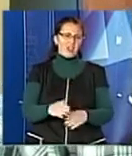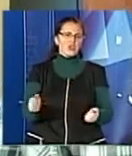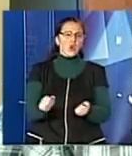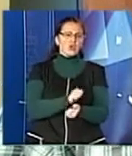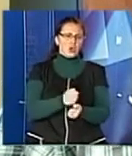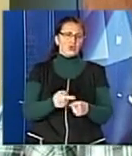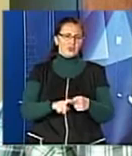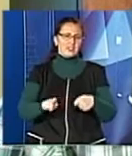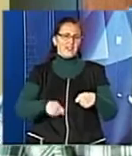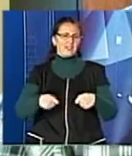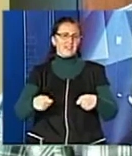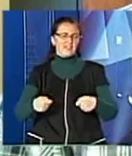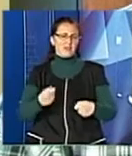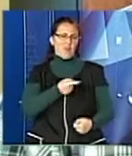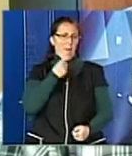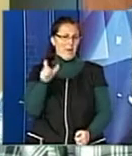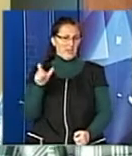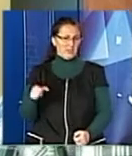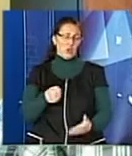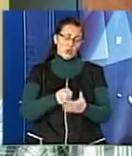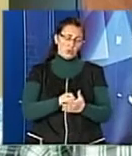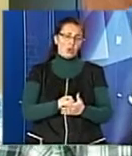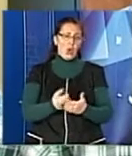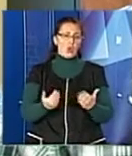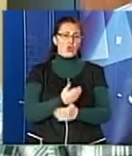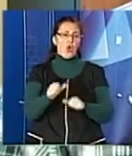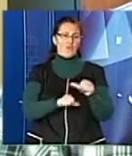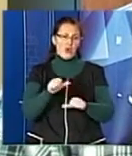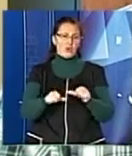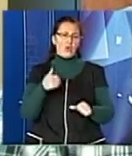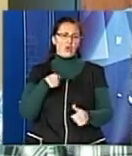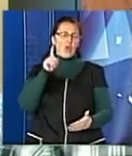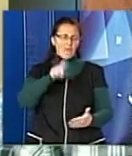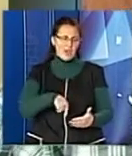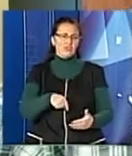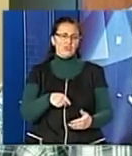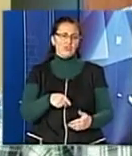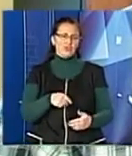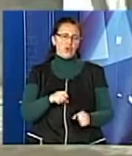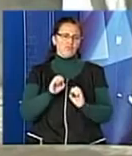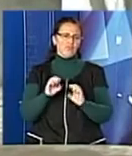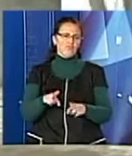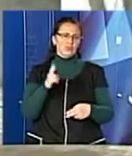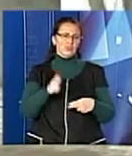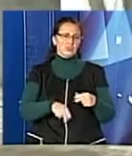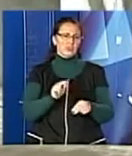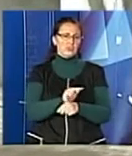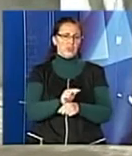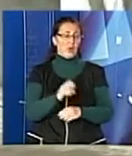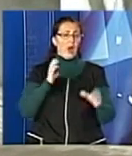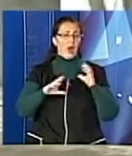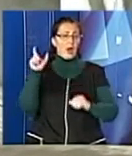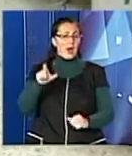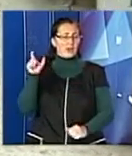це затримує майстрів. Але тим не менше, знову-таки до нового року я більш ніж переконаний, що ми здамо ці душові кімнати. А студенти, яких ми